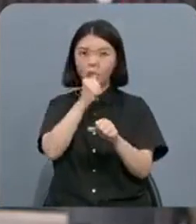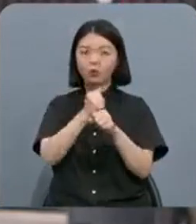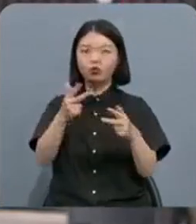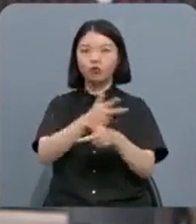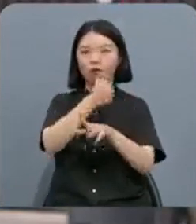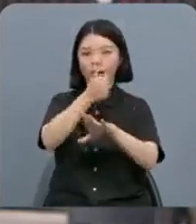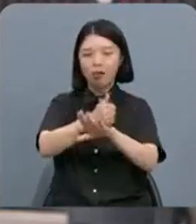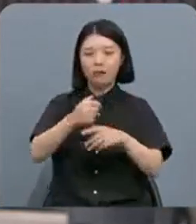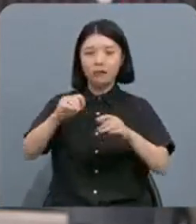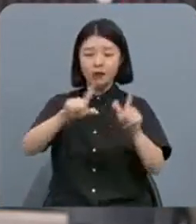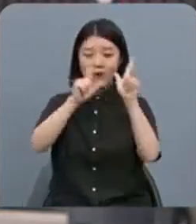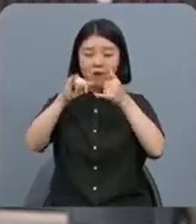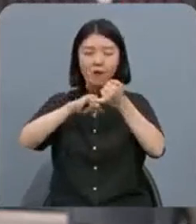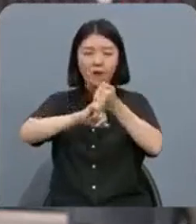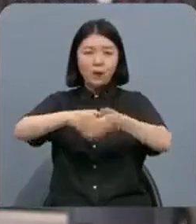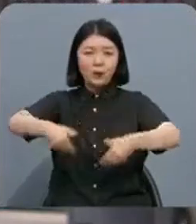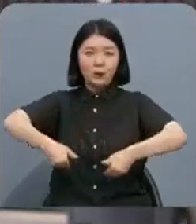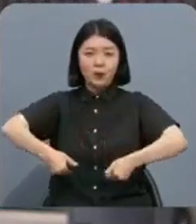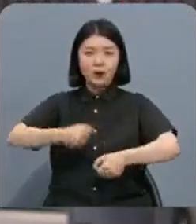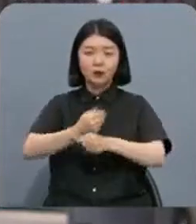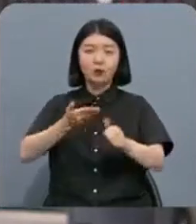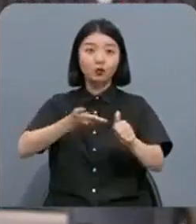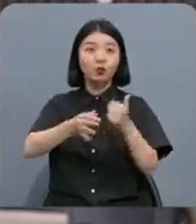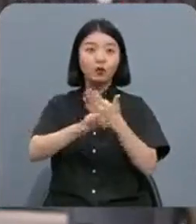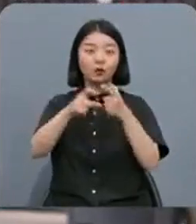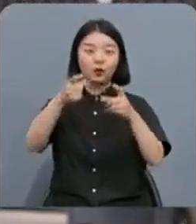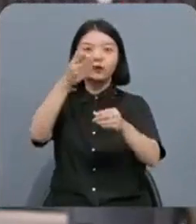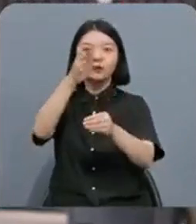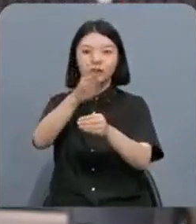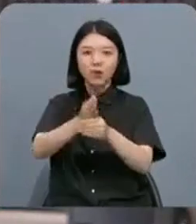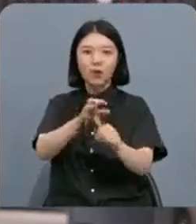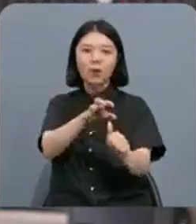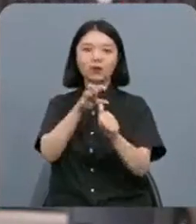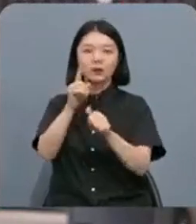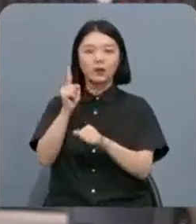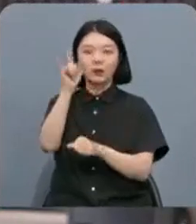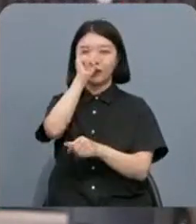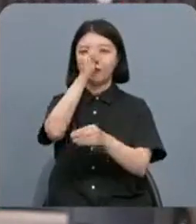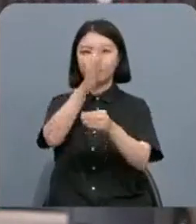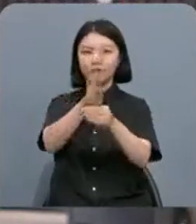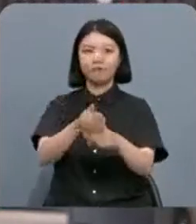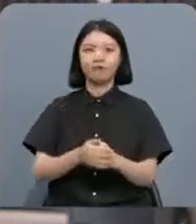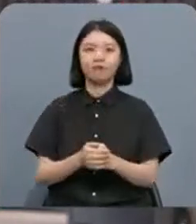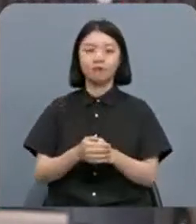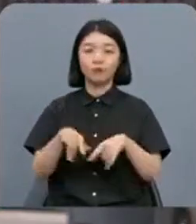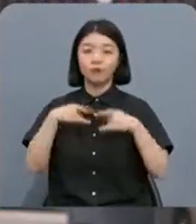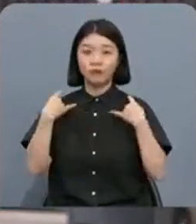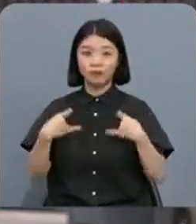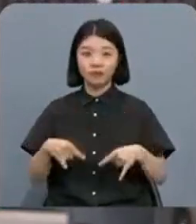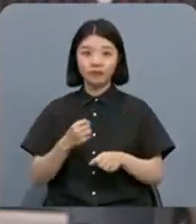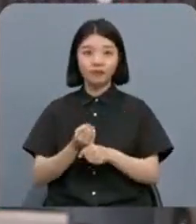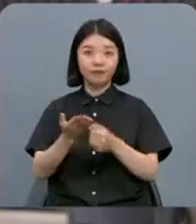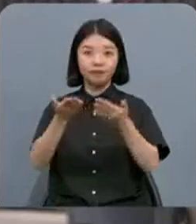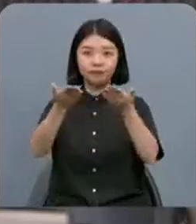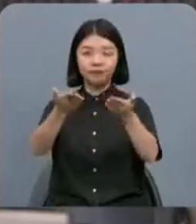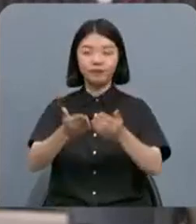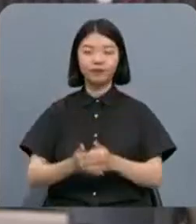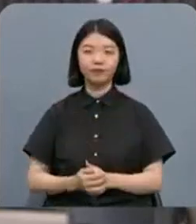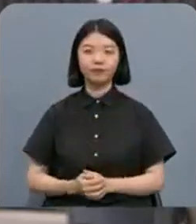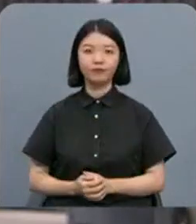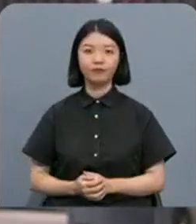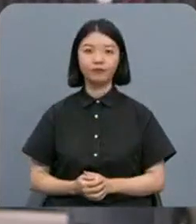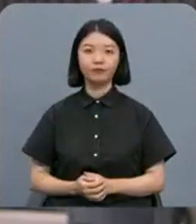비롯한 생활 필수 기능들을 공급하면서 도심 곳곳에 활용성을 높이고 있습니다 프랑스 파리에서 KBS 뉴스